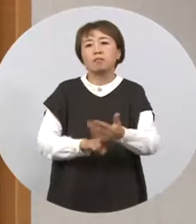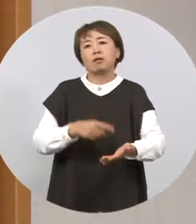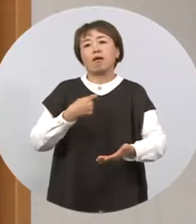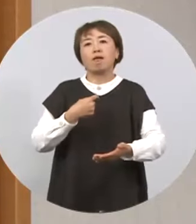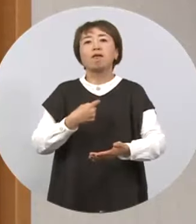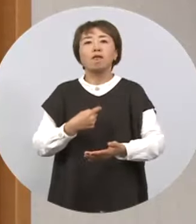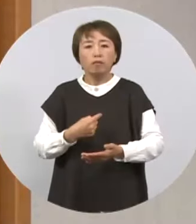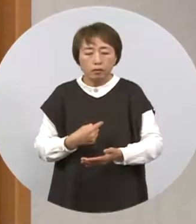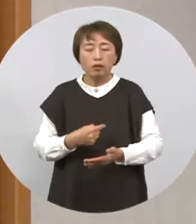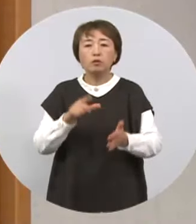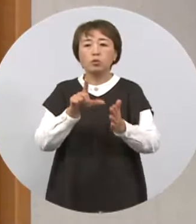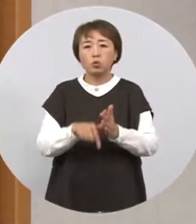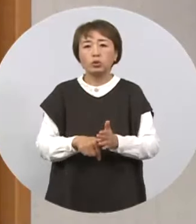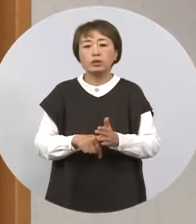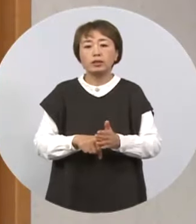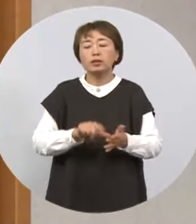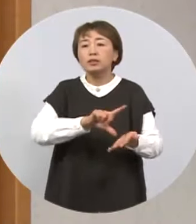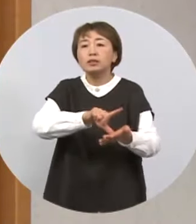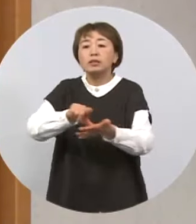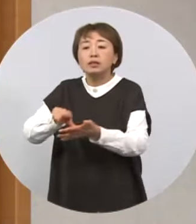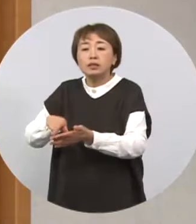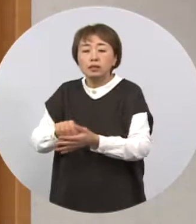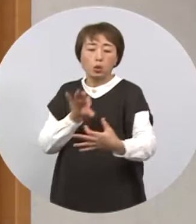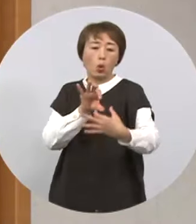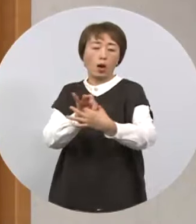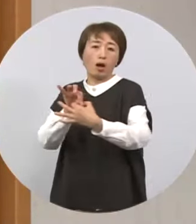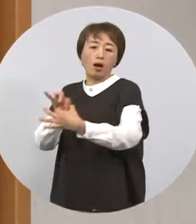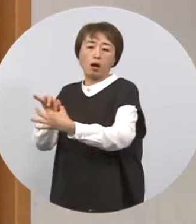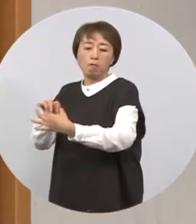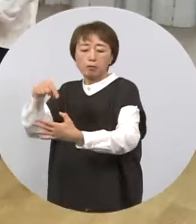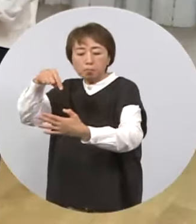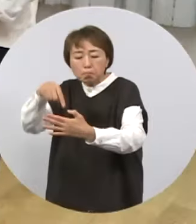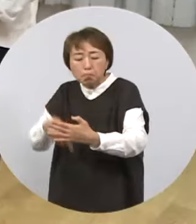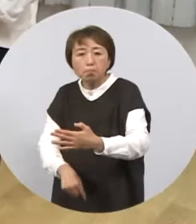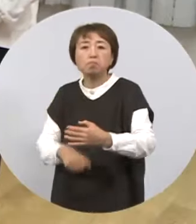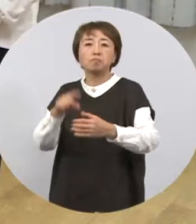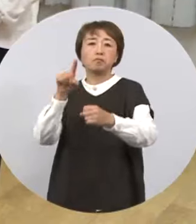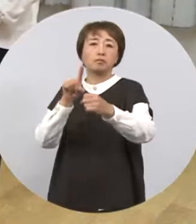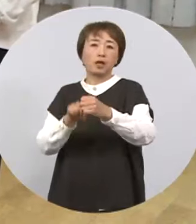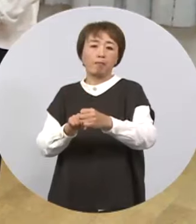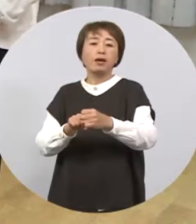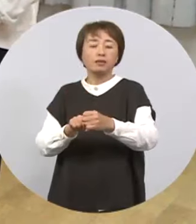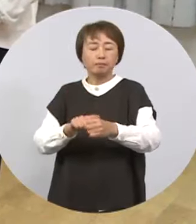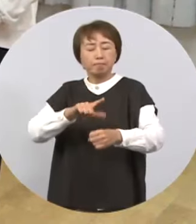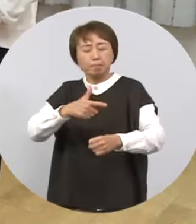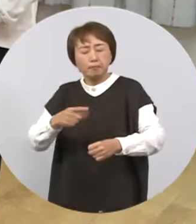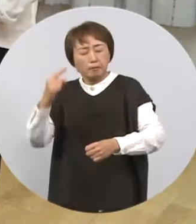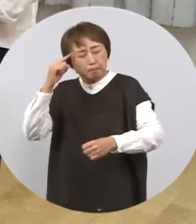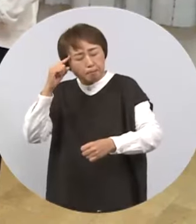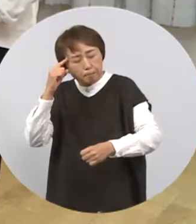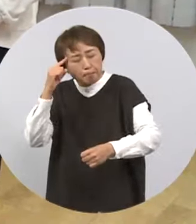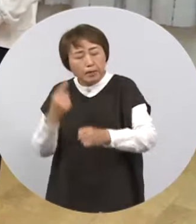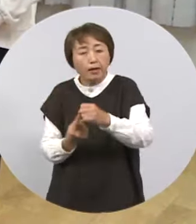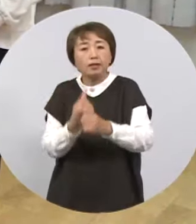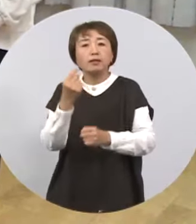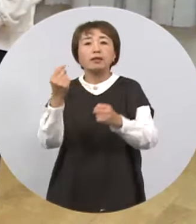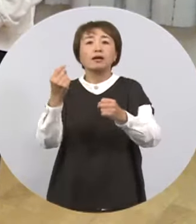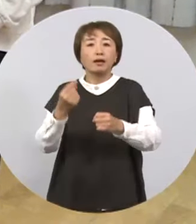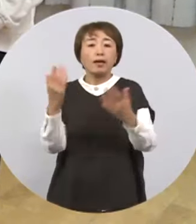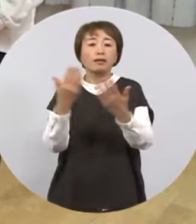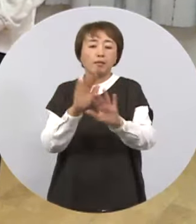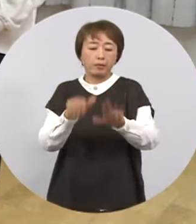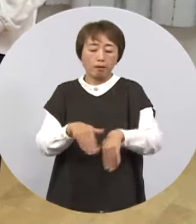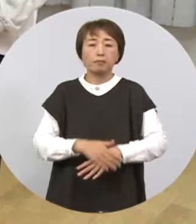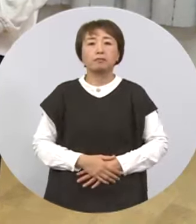った時にやっぱり地域との関わりを深くしていくために考えるきっかけになるなと思ってやり